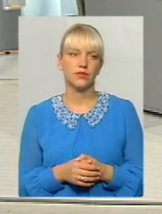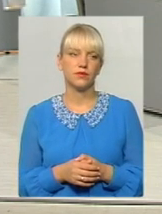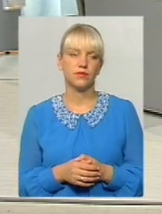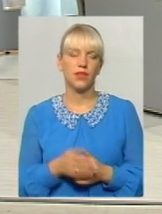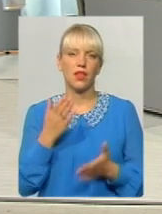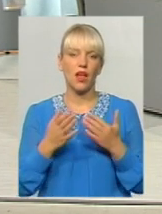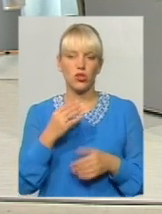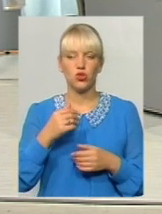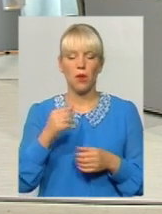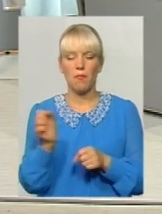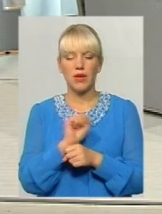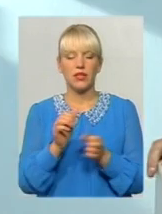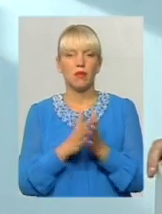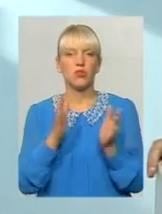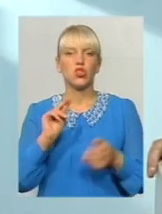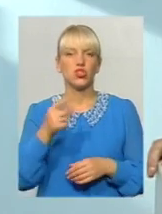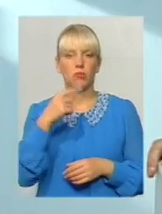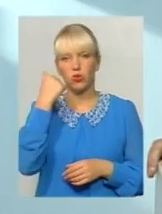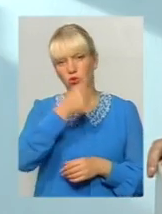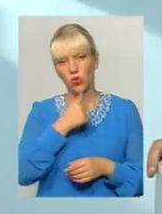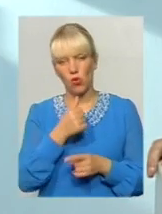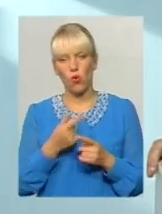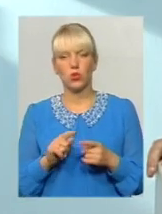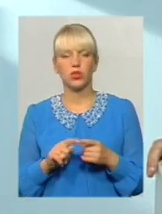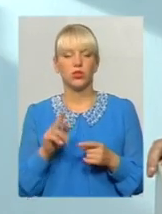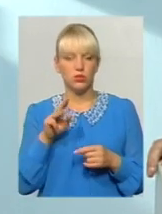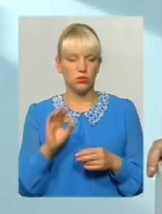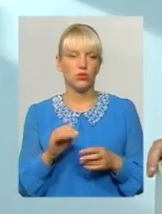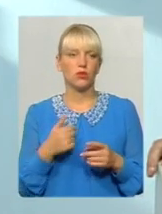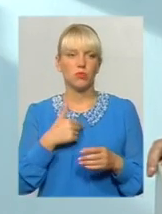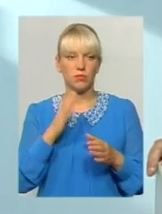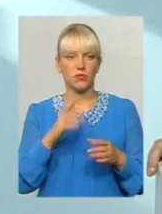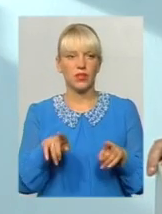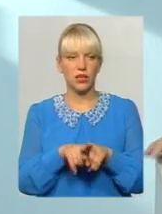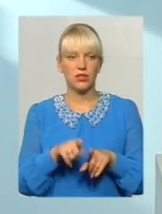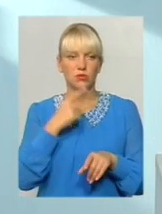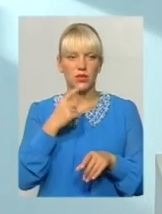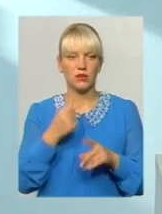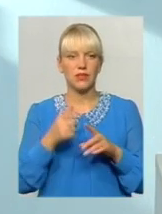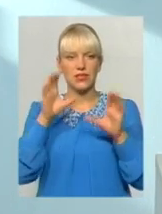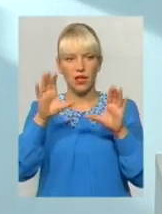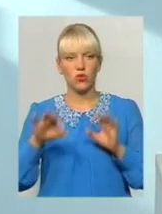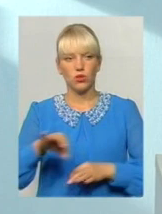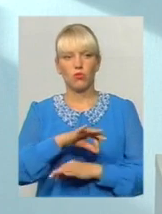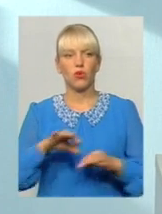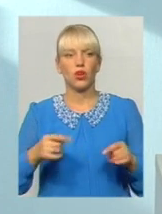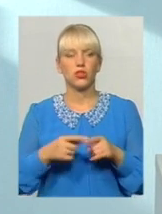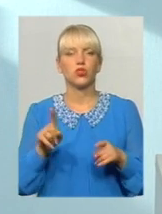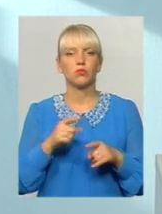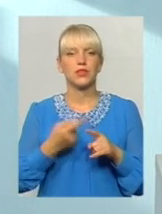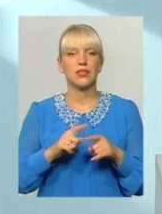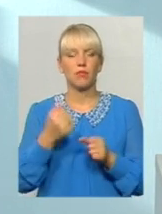машина більше в Україні. Да, і оцим тезисом буде те, що до прийняття Верховною Радою законопроекту, да, по даних транспортних засобів, щоб ці